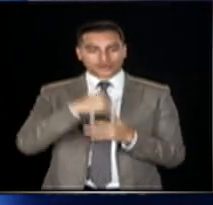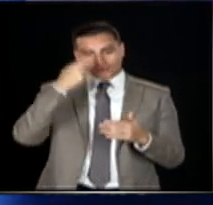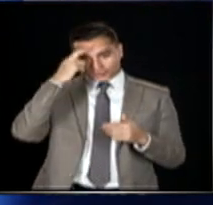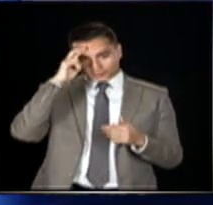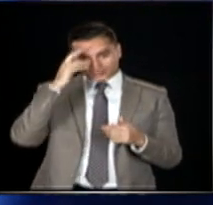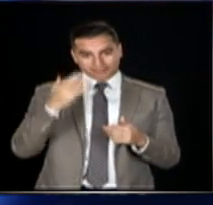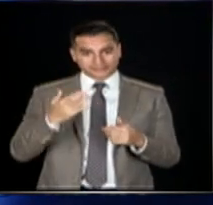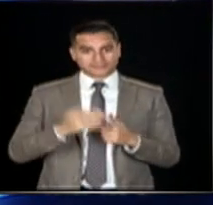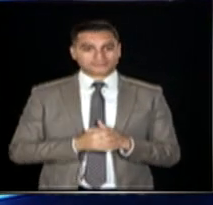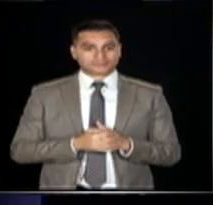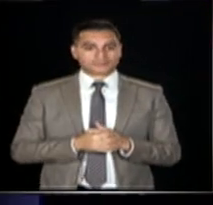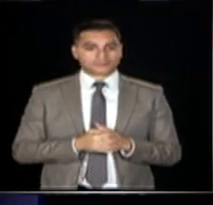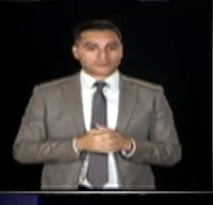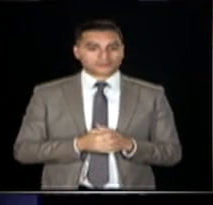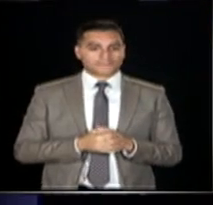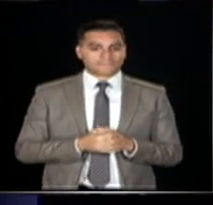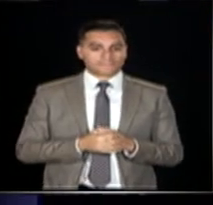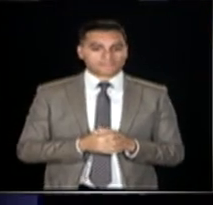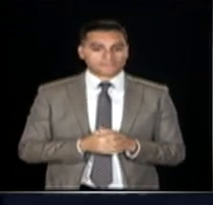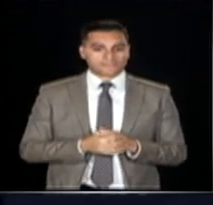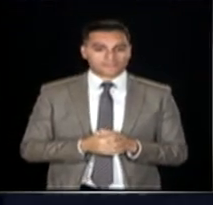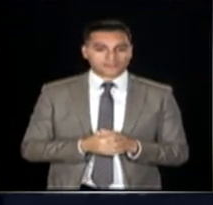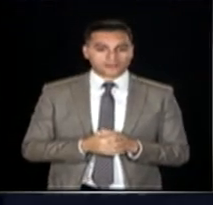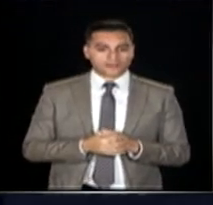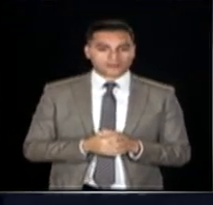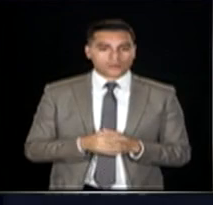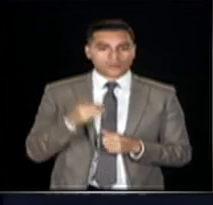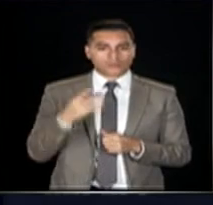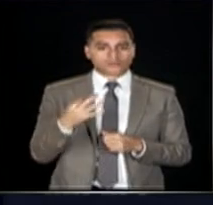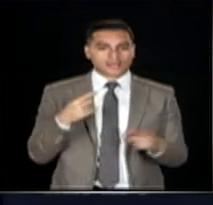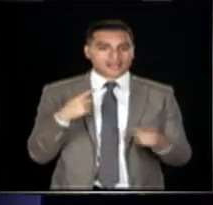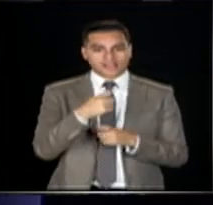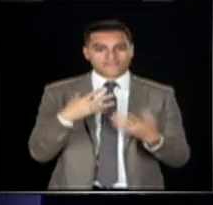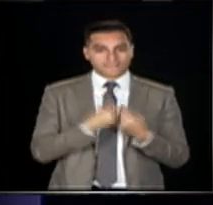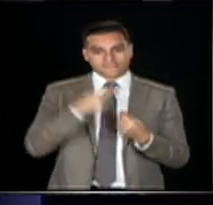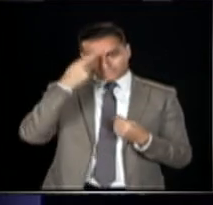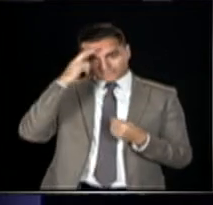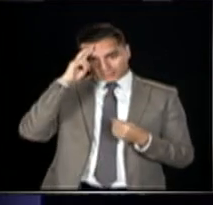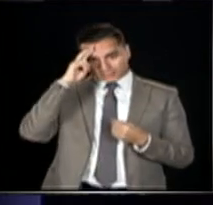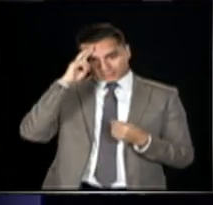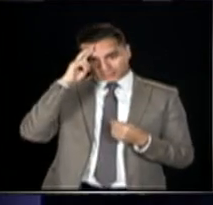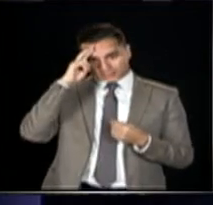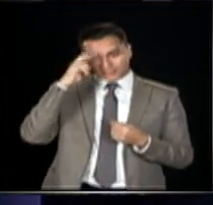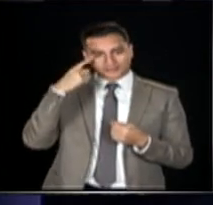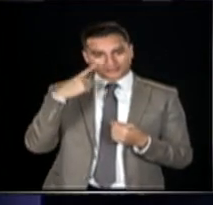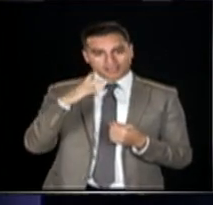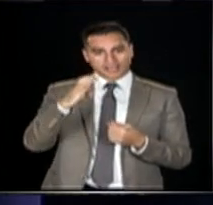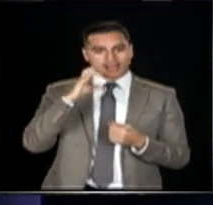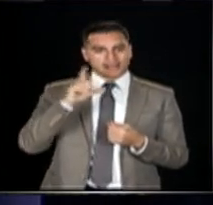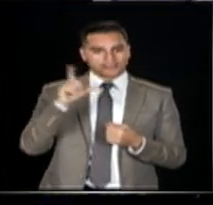2005-2006؟ لوكا توني. 31 هدف مع مين؟ فيورنتينا تقريبا. إجابة صحيحة.